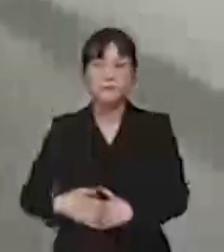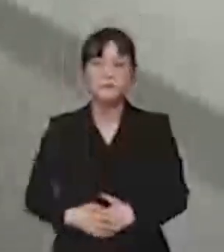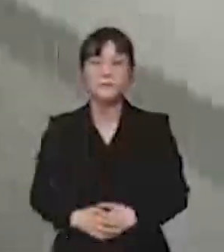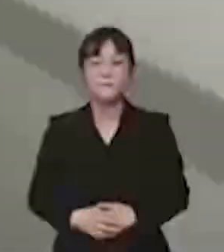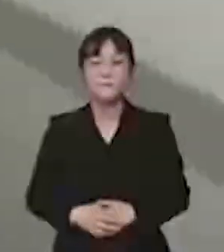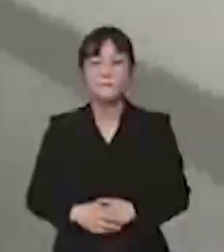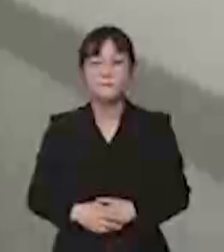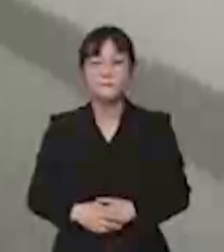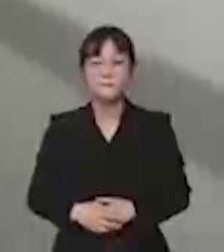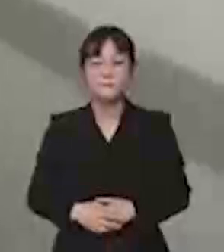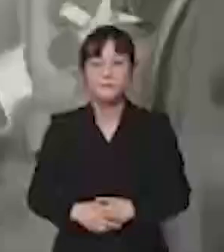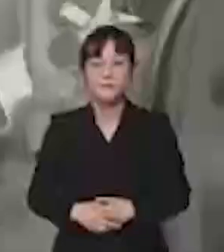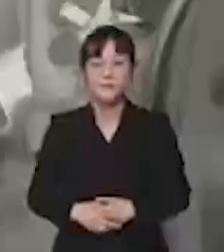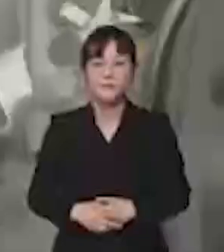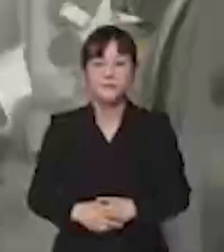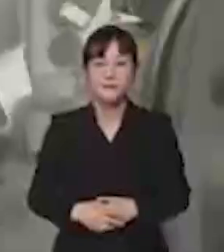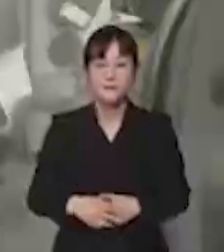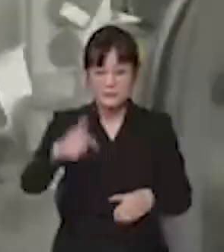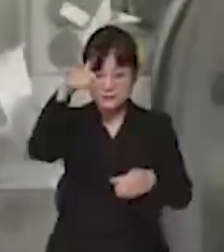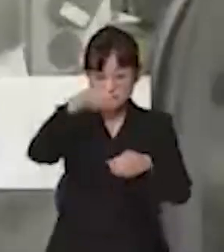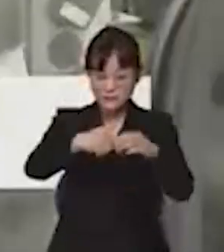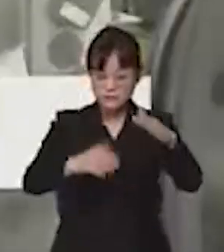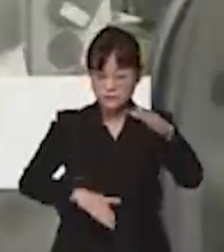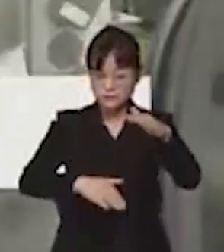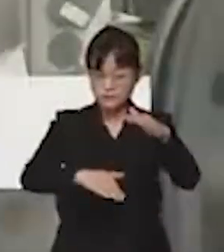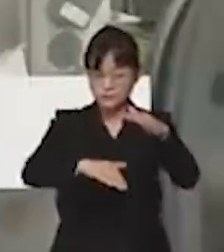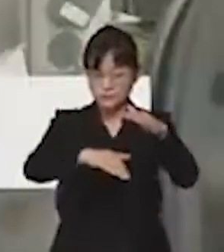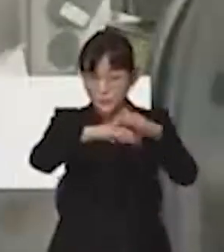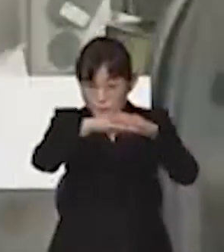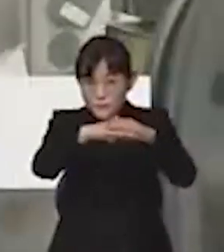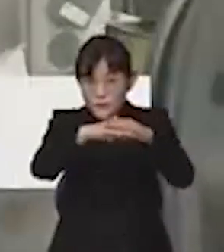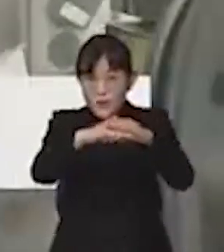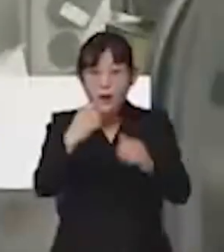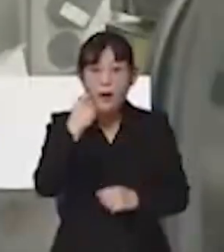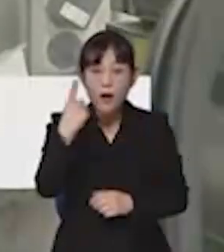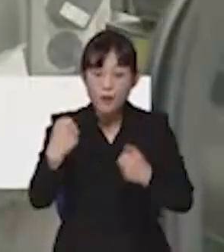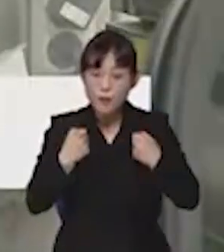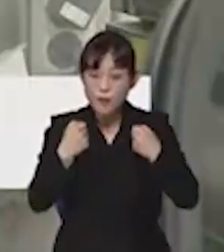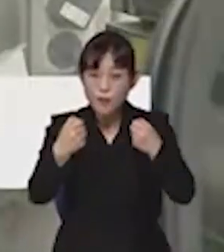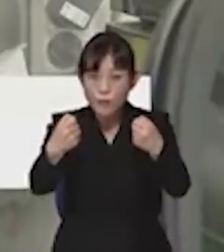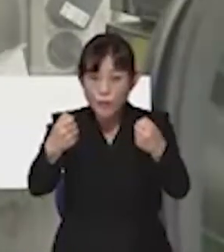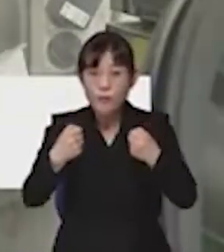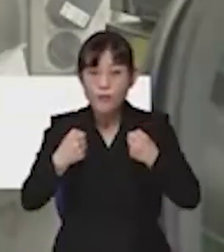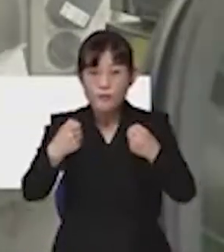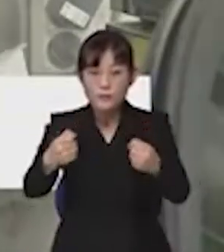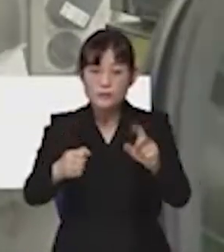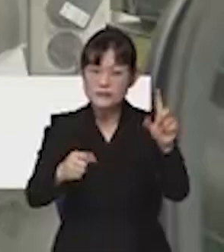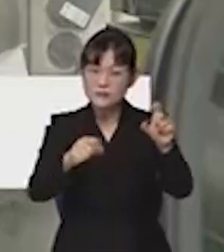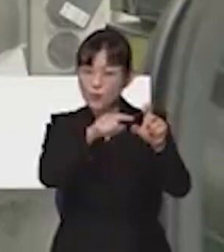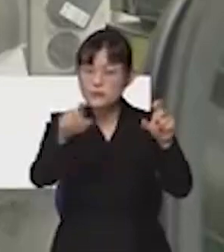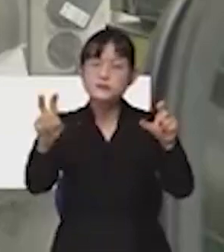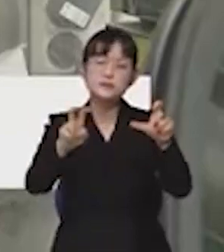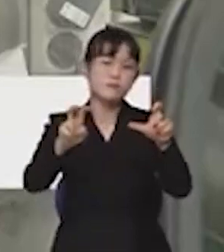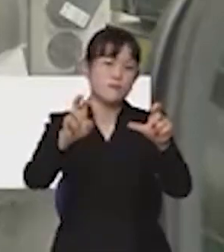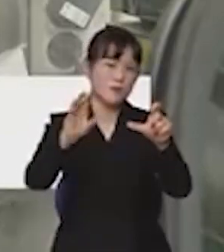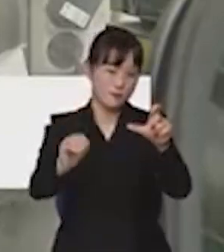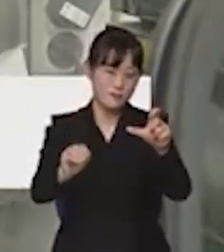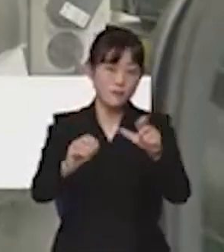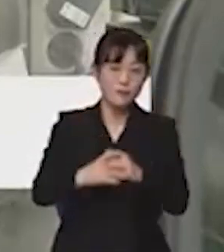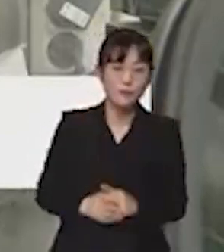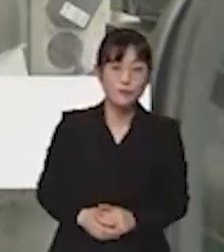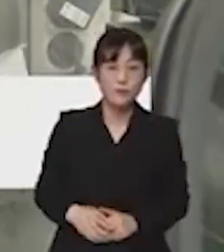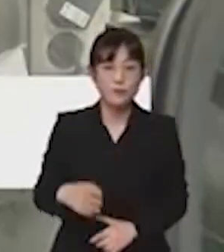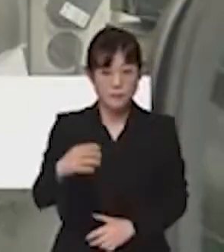역력합니다 이게 다 높다 보니까 만땅 넣고 한 달 끌면 거의 20 15 20 나가는게 사회